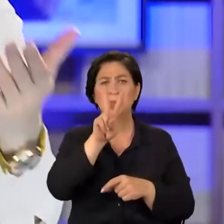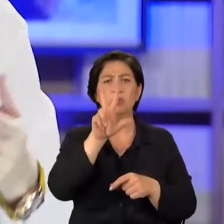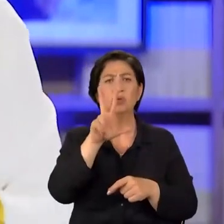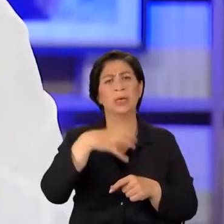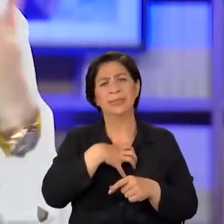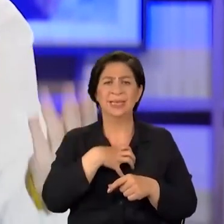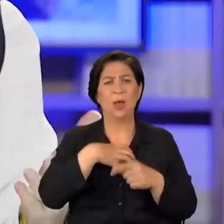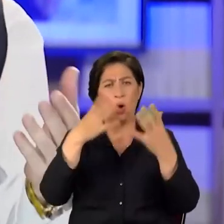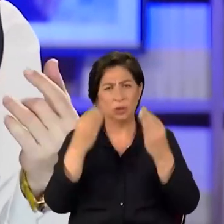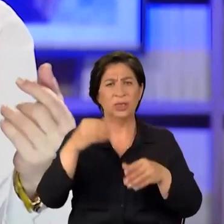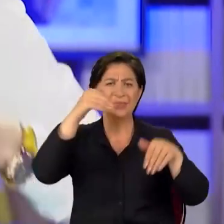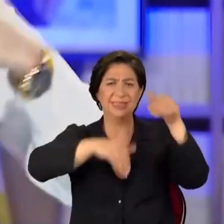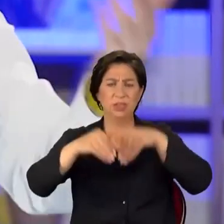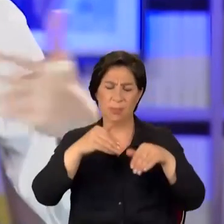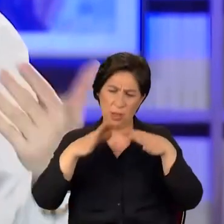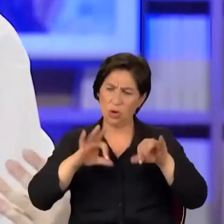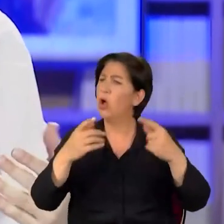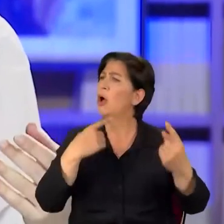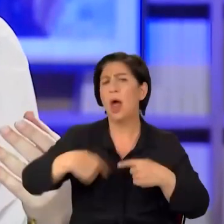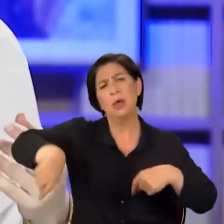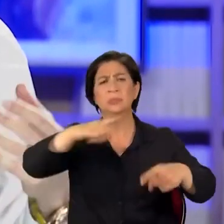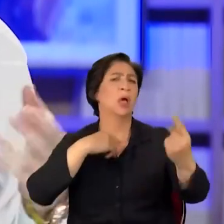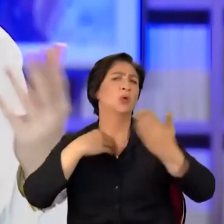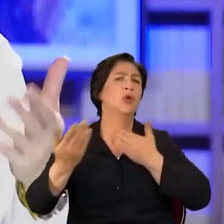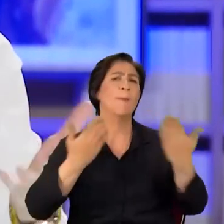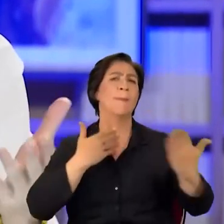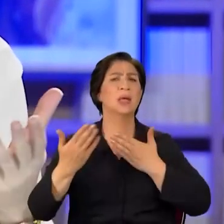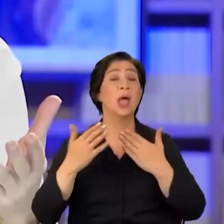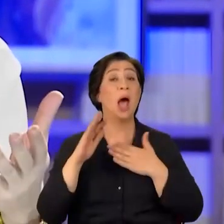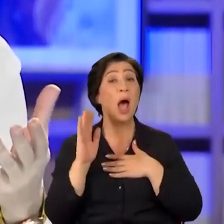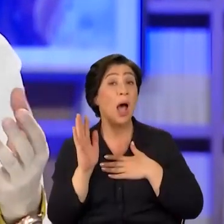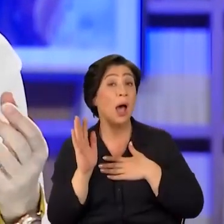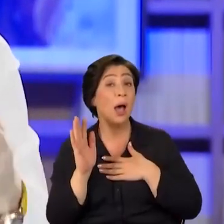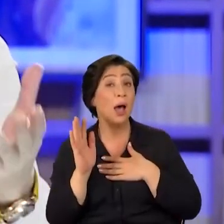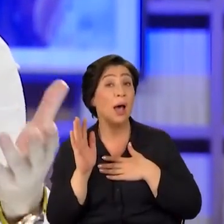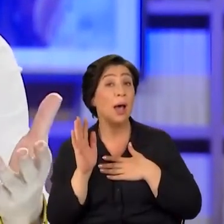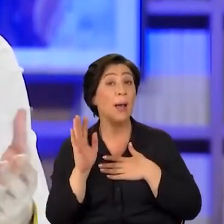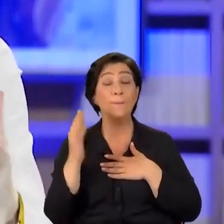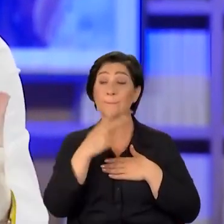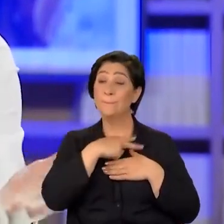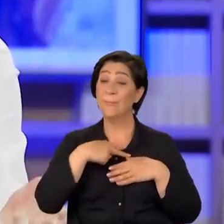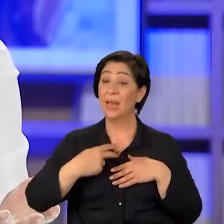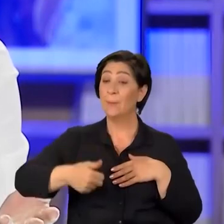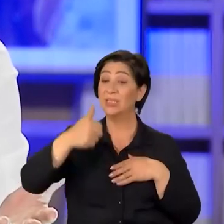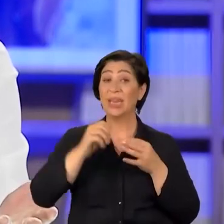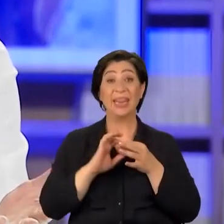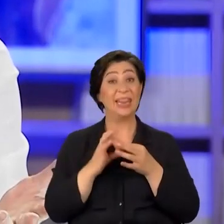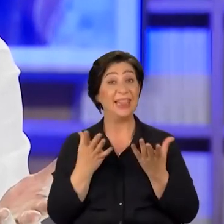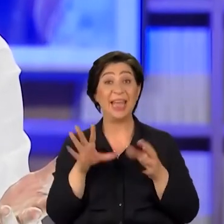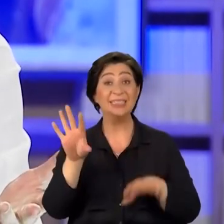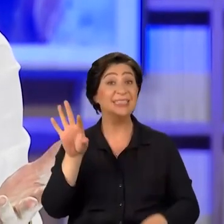Haziran'da gerçekleşecek olan seçime hazırlanıyoruz, konuşuyoruz aramızda falan filan. Peki biz bu belediye başkanını niçin